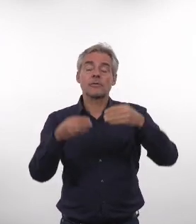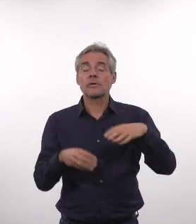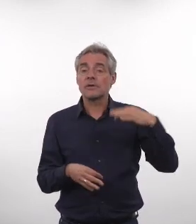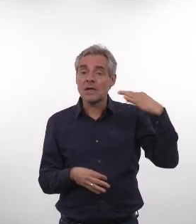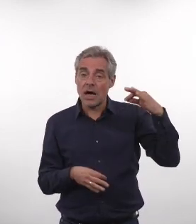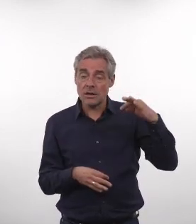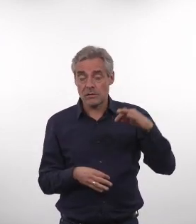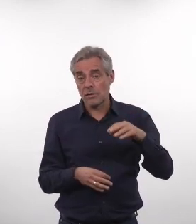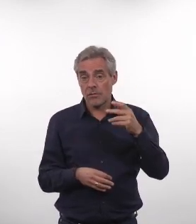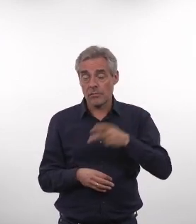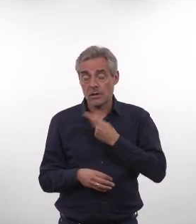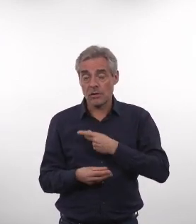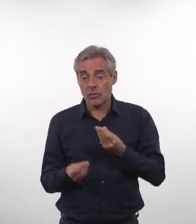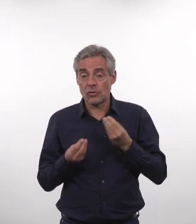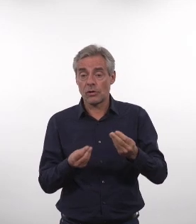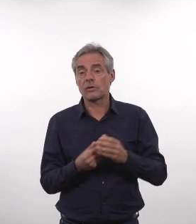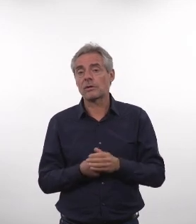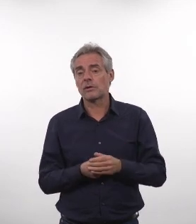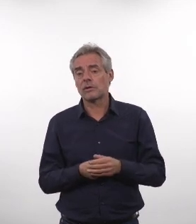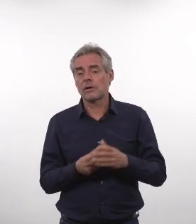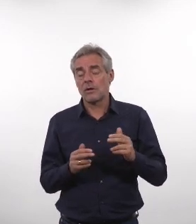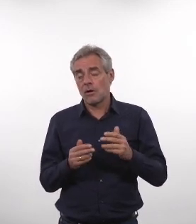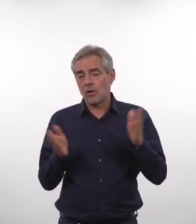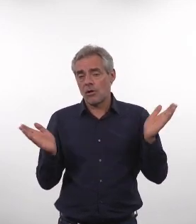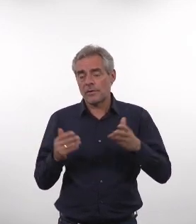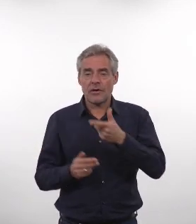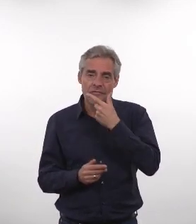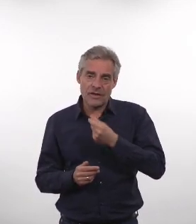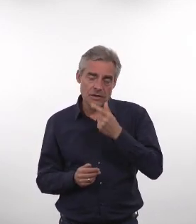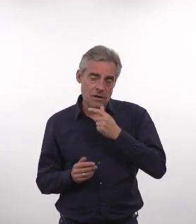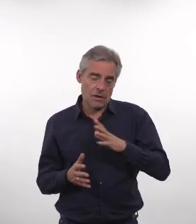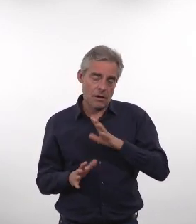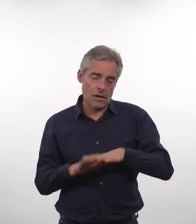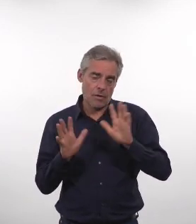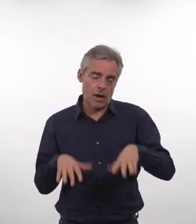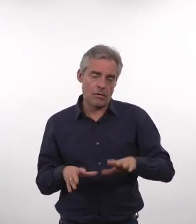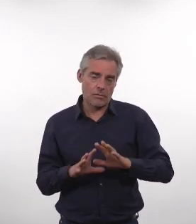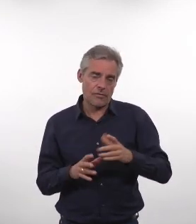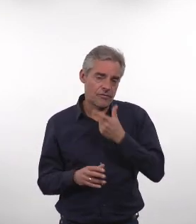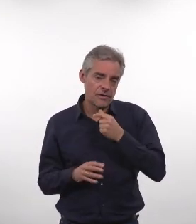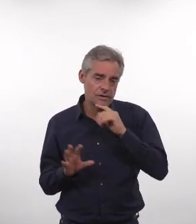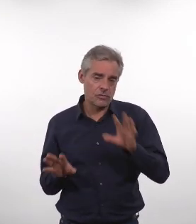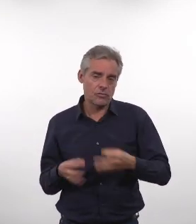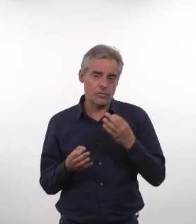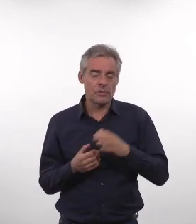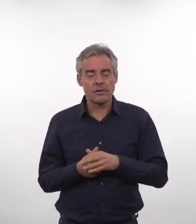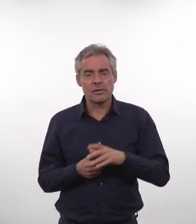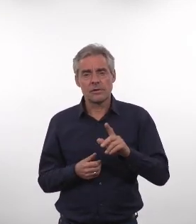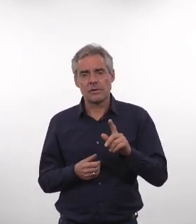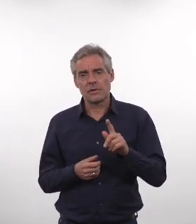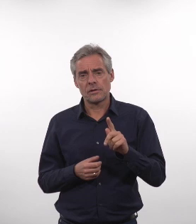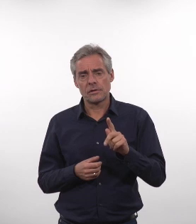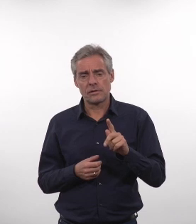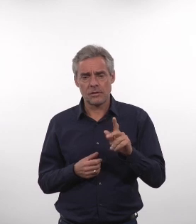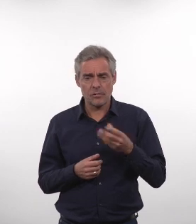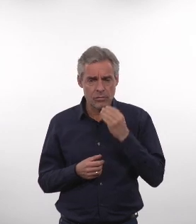médicaux. Donc, en niveau hospitalier, bah, c'est assez facile parce qu'ils se fournissent d'autres gaz, donc la